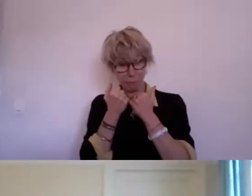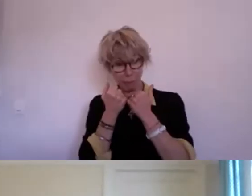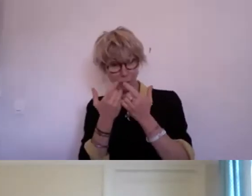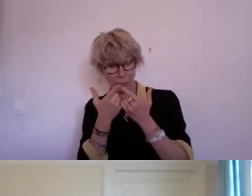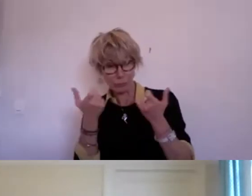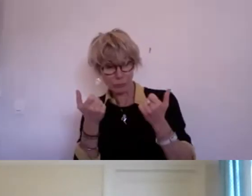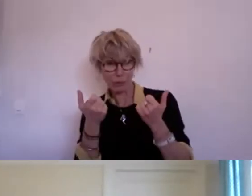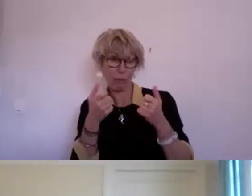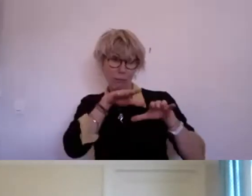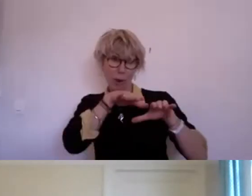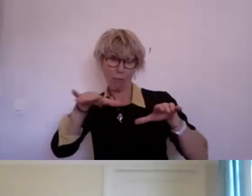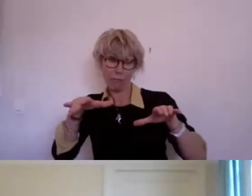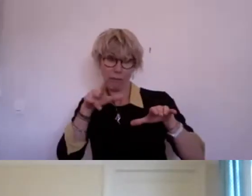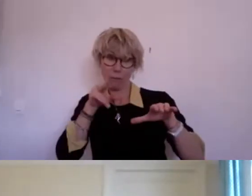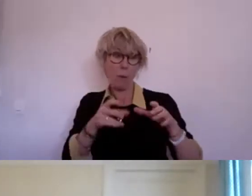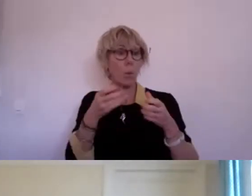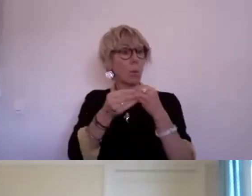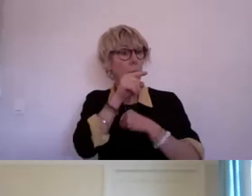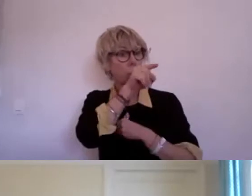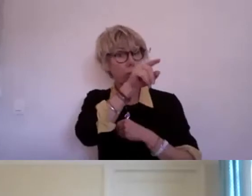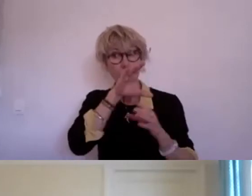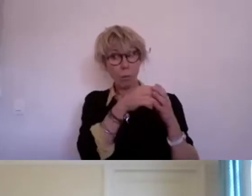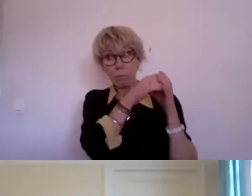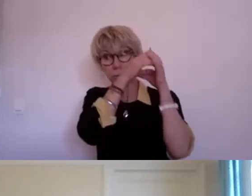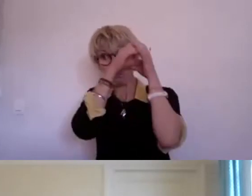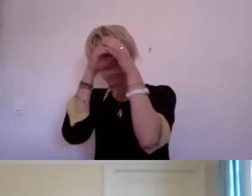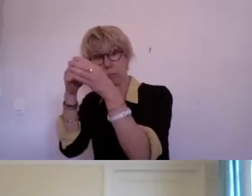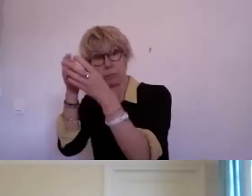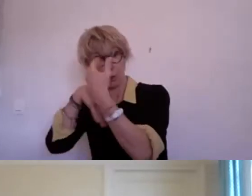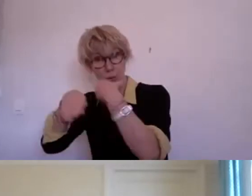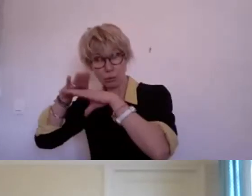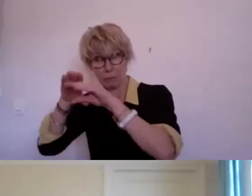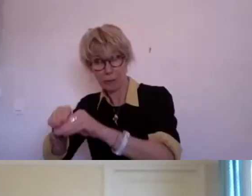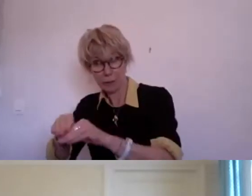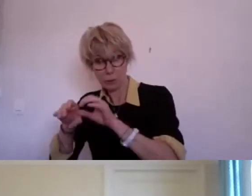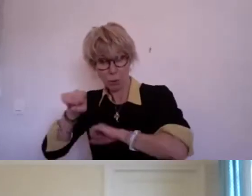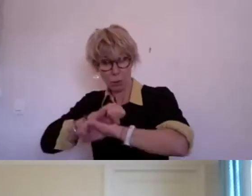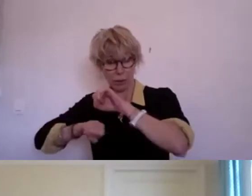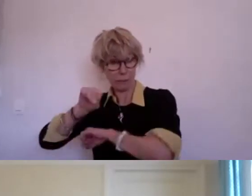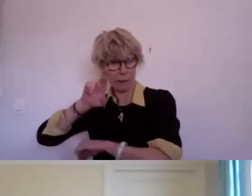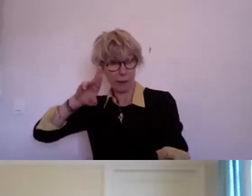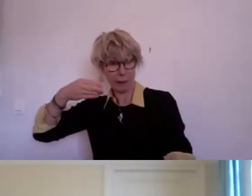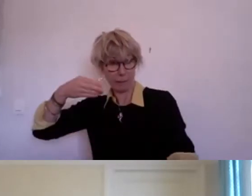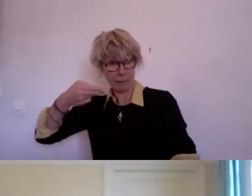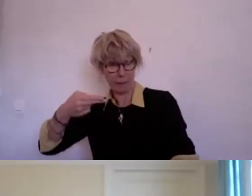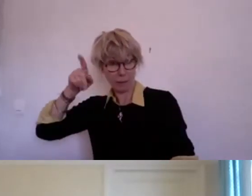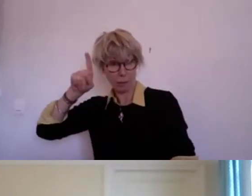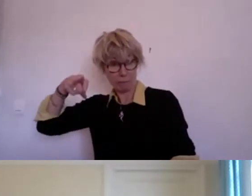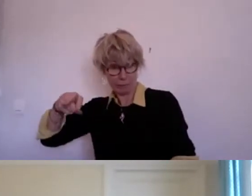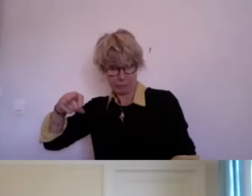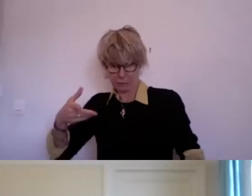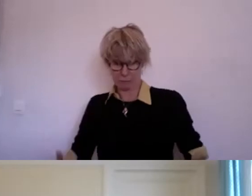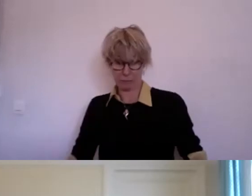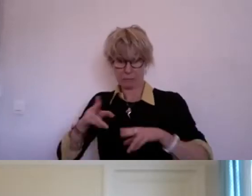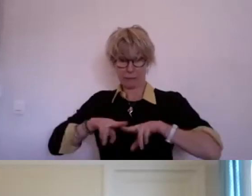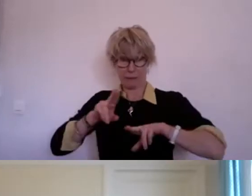venue sur les expositions organisées par le Grand Palais, au Grand Palais ou ailleurs, puisque nous allons fermer, pour travaux,